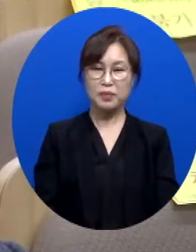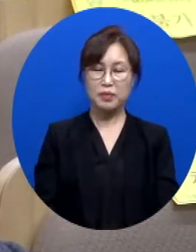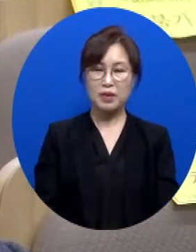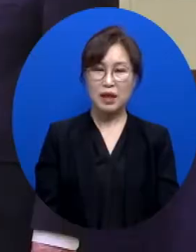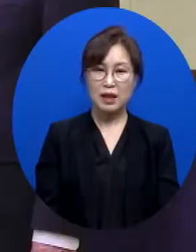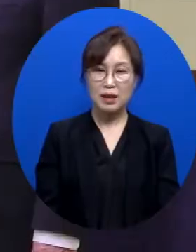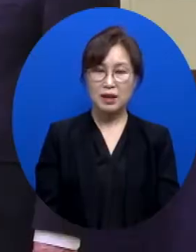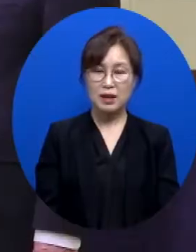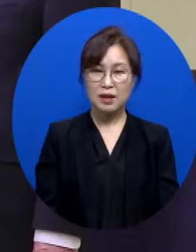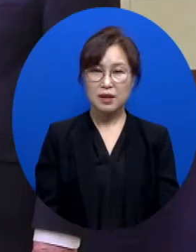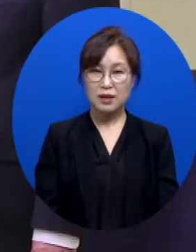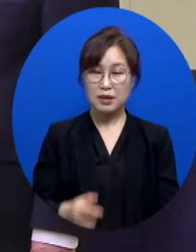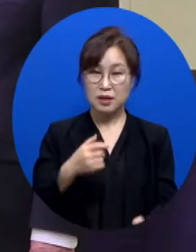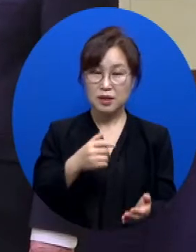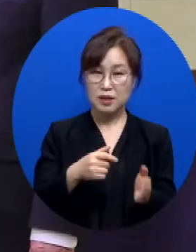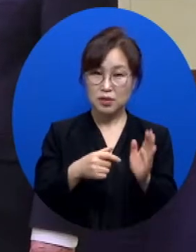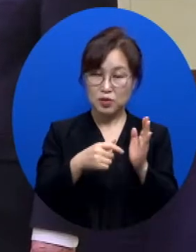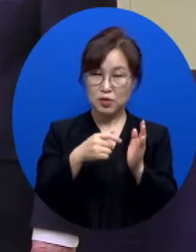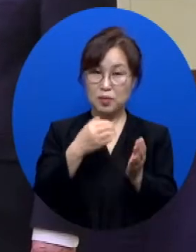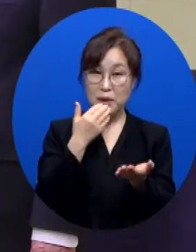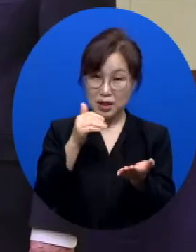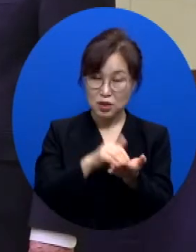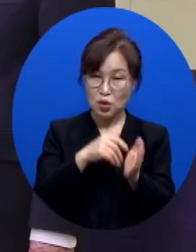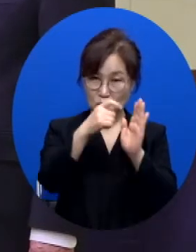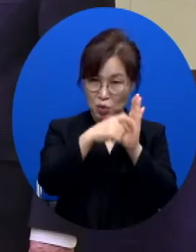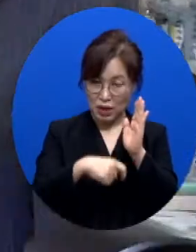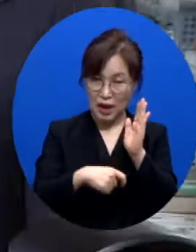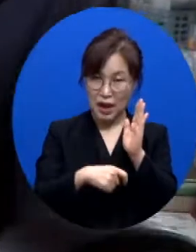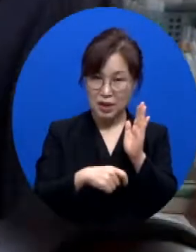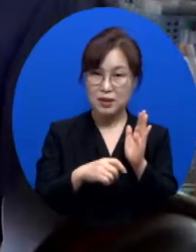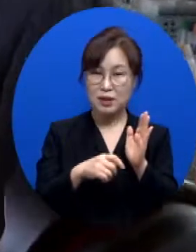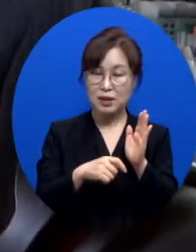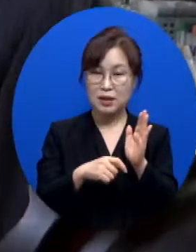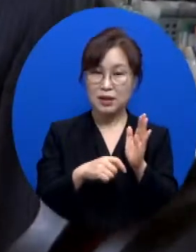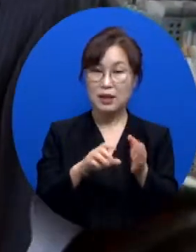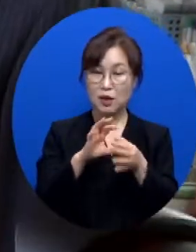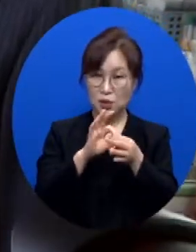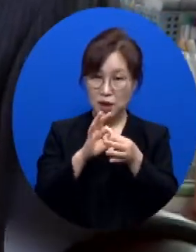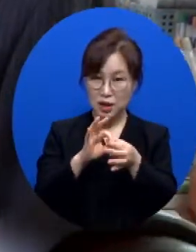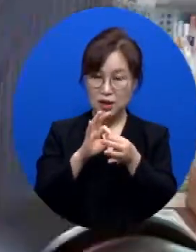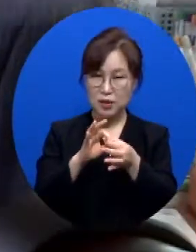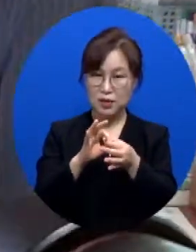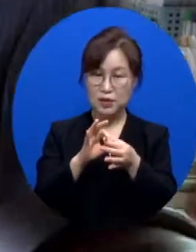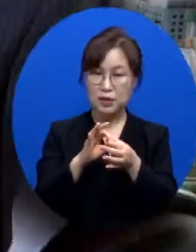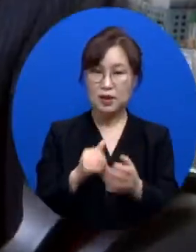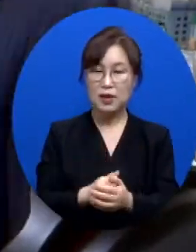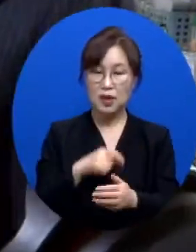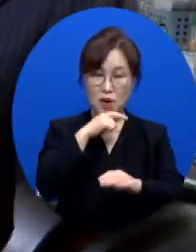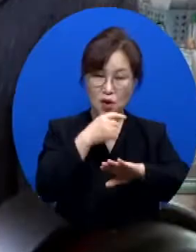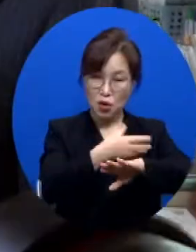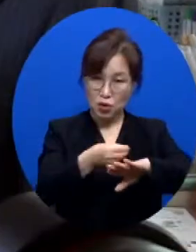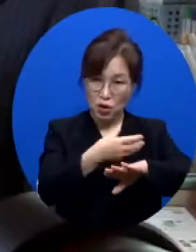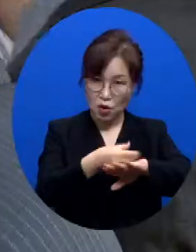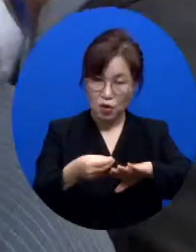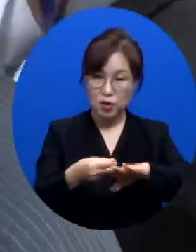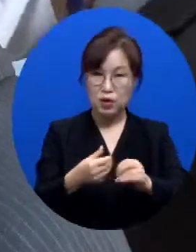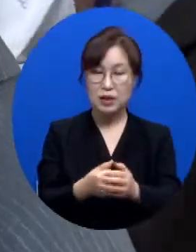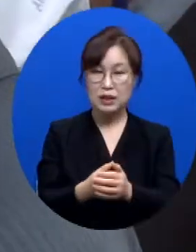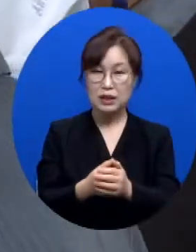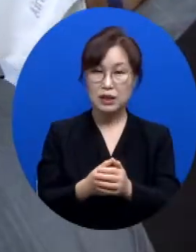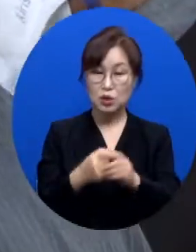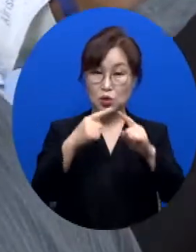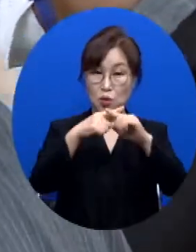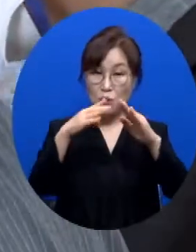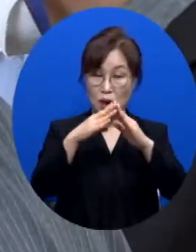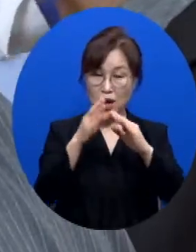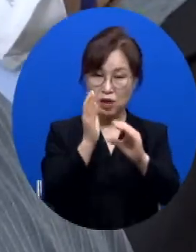생명신학에 기초한 교단 차원의 헌혈 운동을 소개하기도 했습니다. 대한예수교장로회 백석총회는 올해 전국 거점교회를 통해